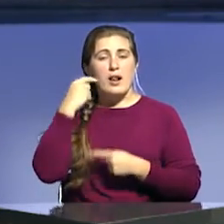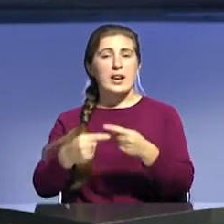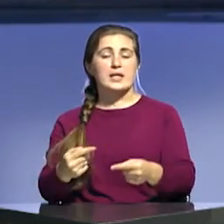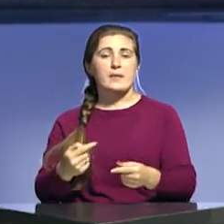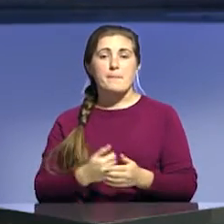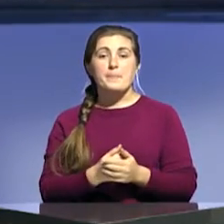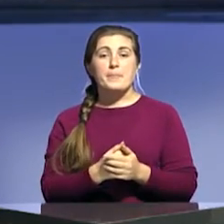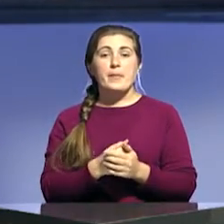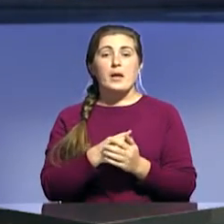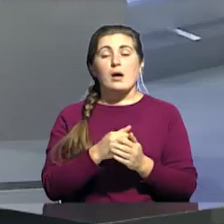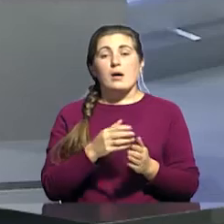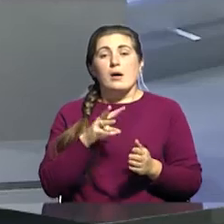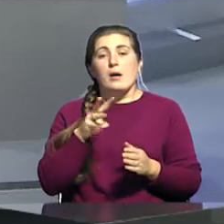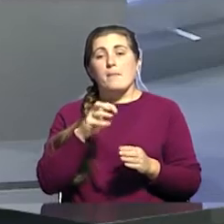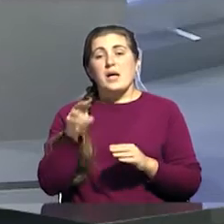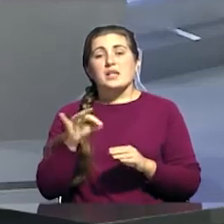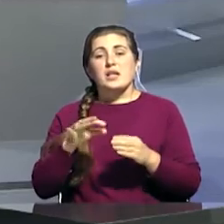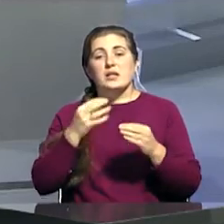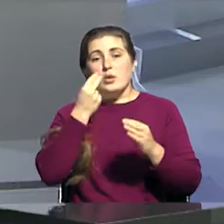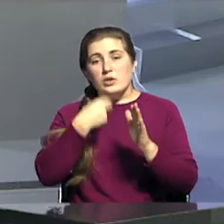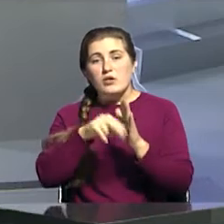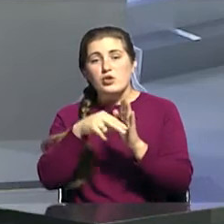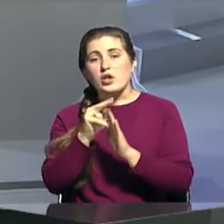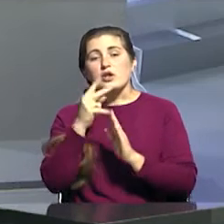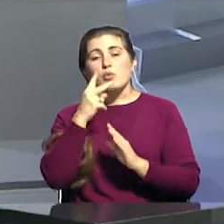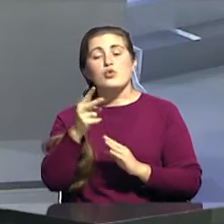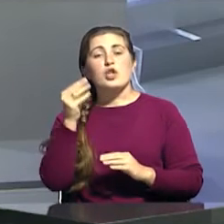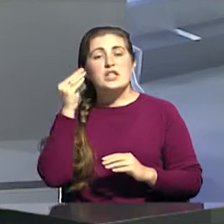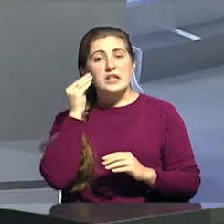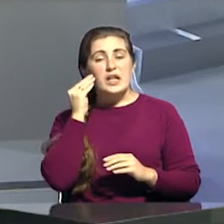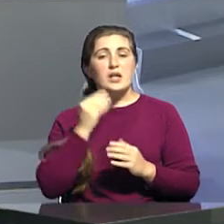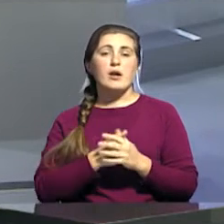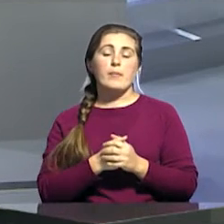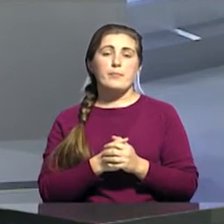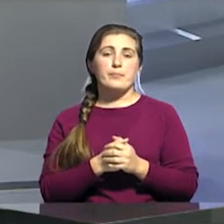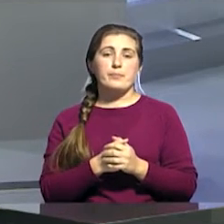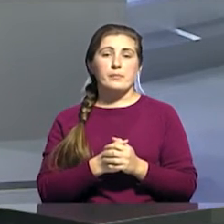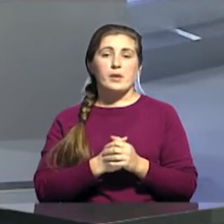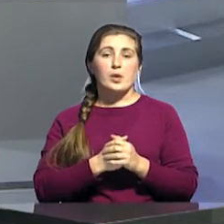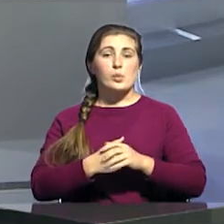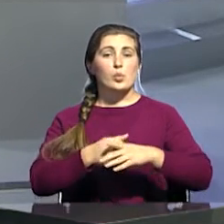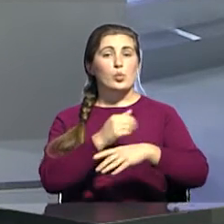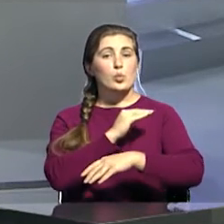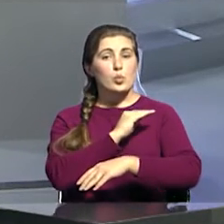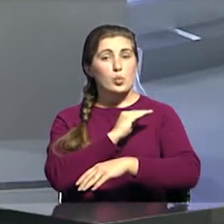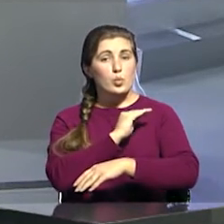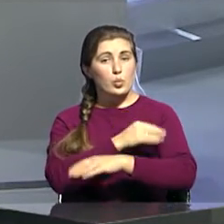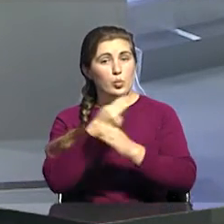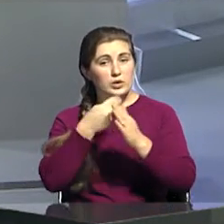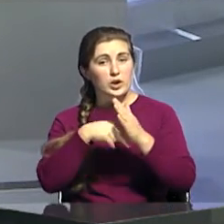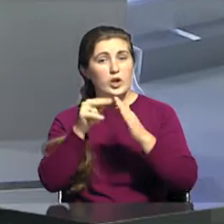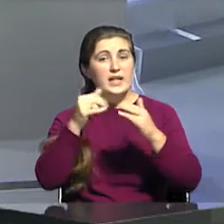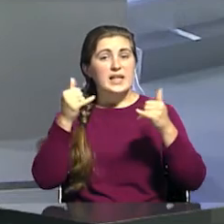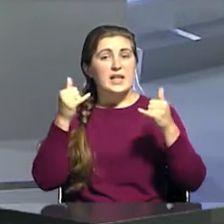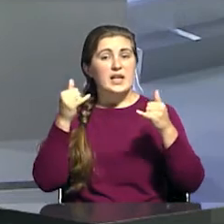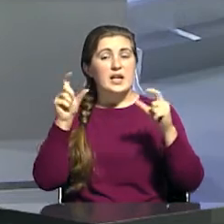Методы совершенствуются с точки зрения усиление